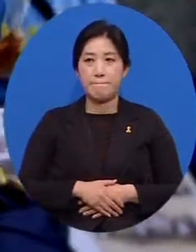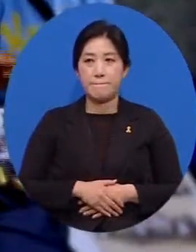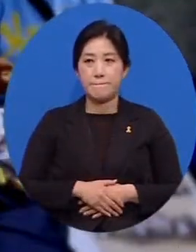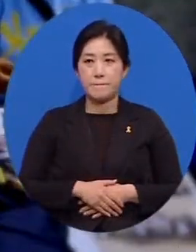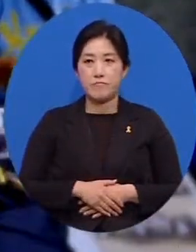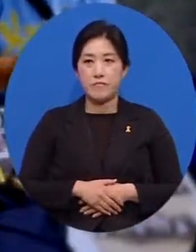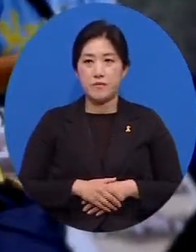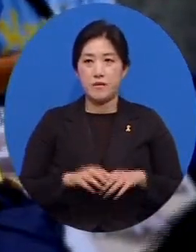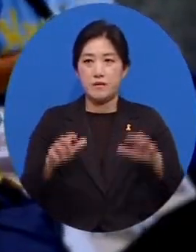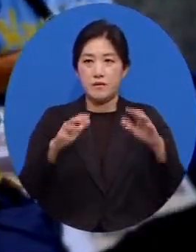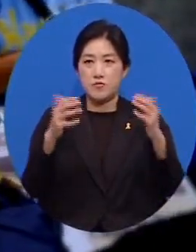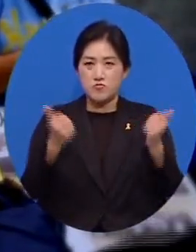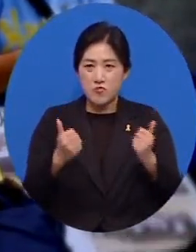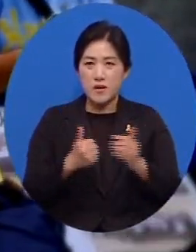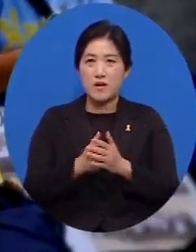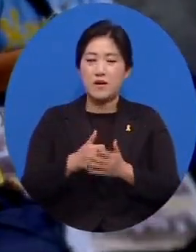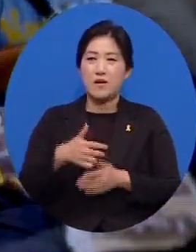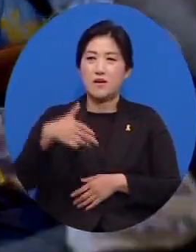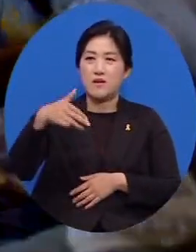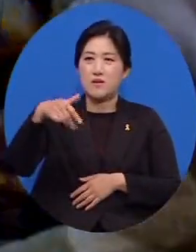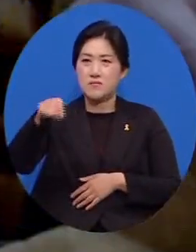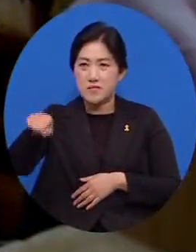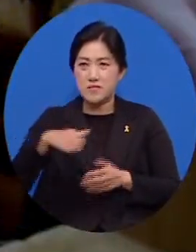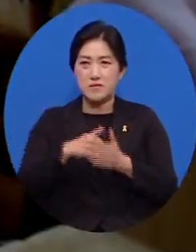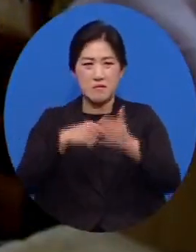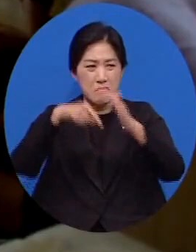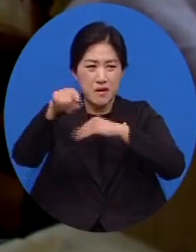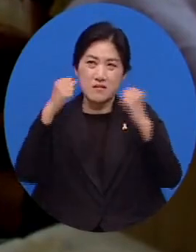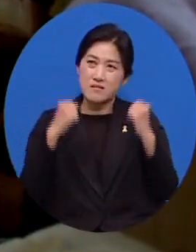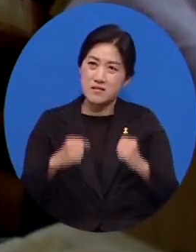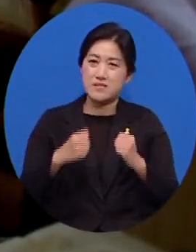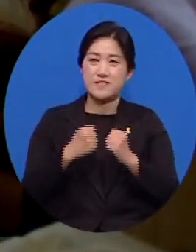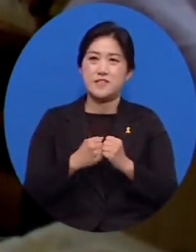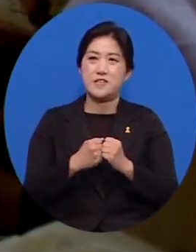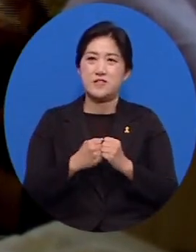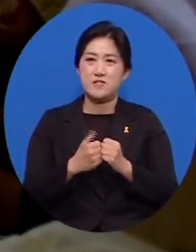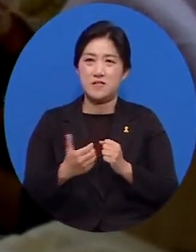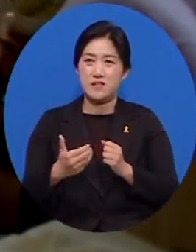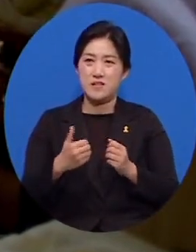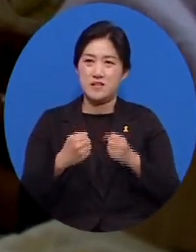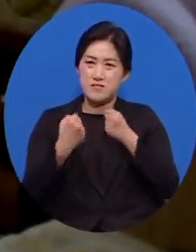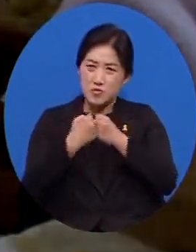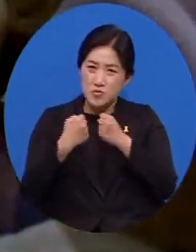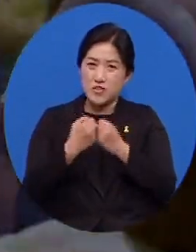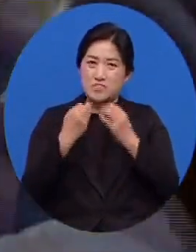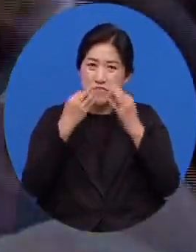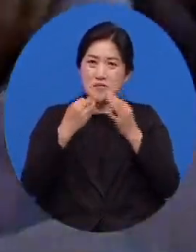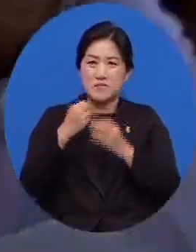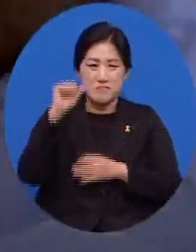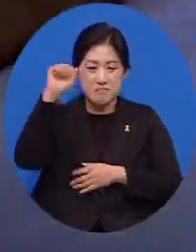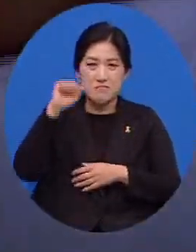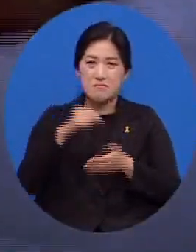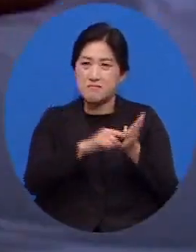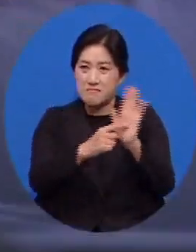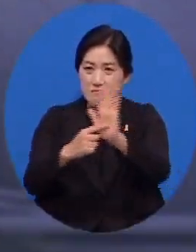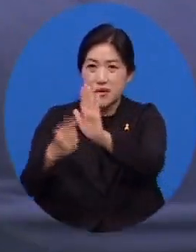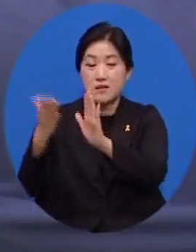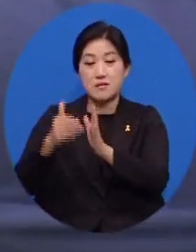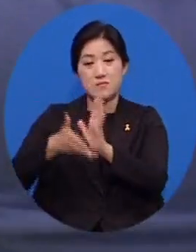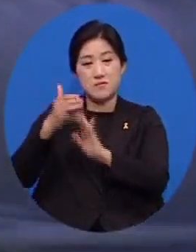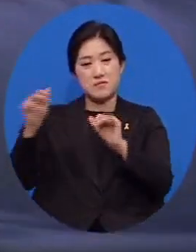국회며 청운동이며 밖에서 먹고 자며 우린 투쟁이라고 했는데 시민들이